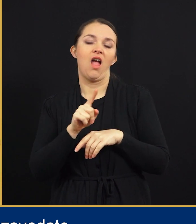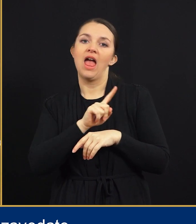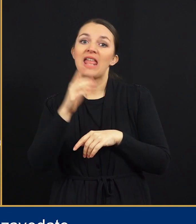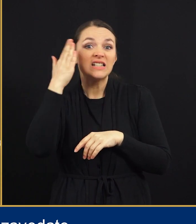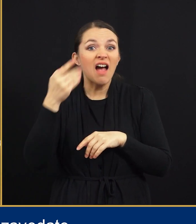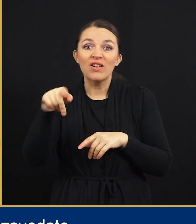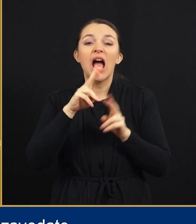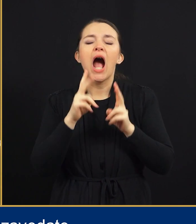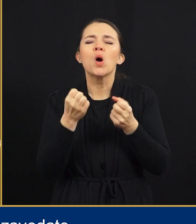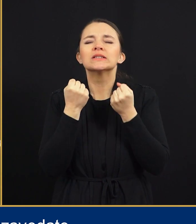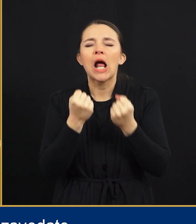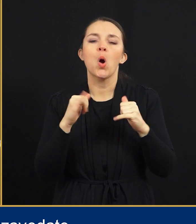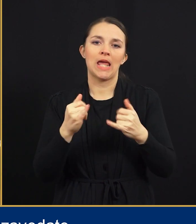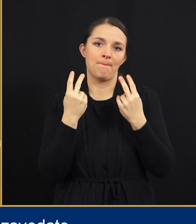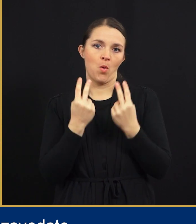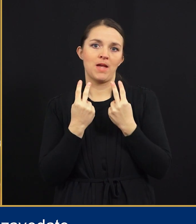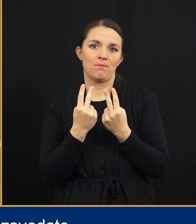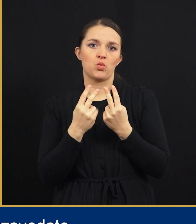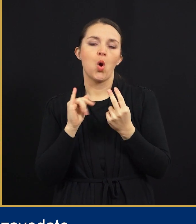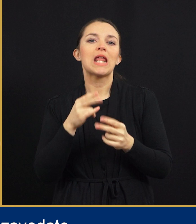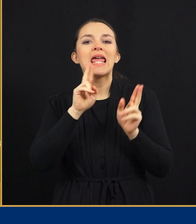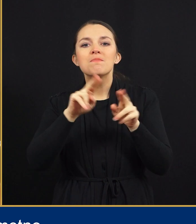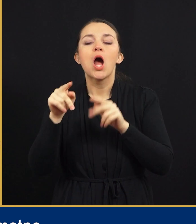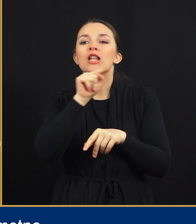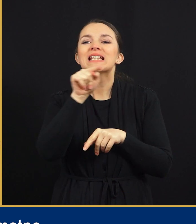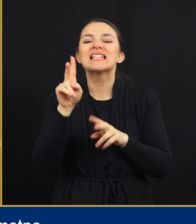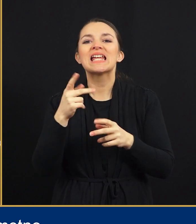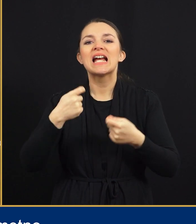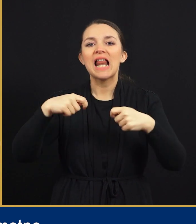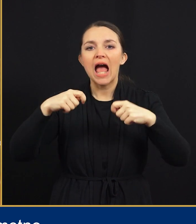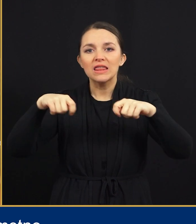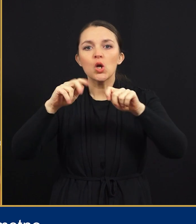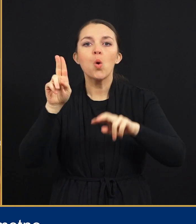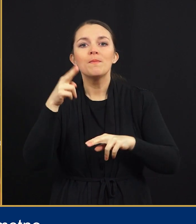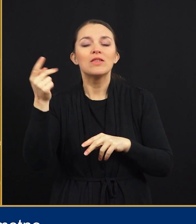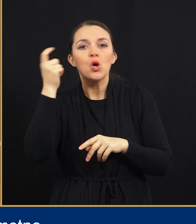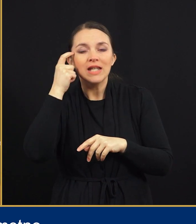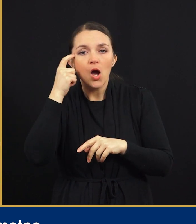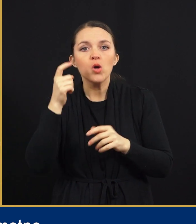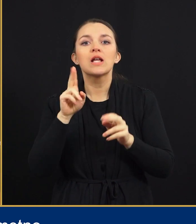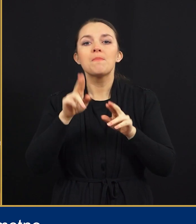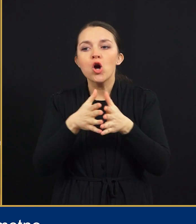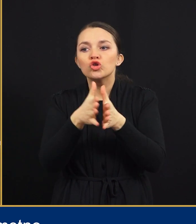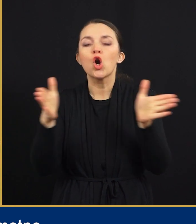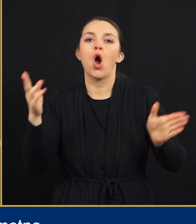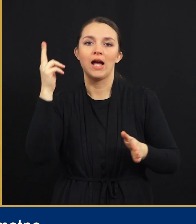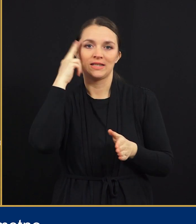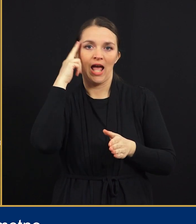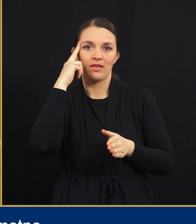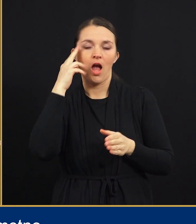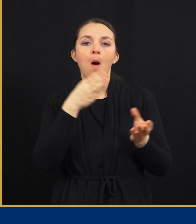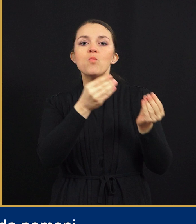ne zavedate, kako zelo je pomembno, da imajo tisti, ki gradijo umetno inteligenco, široka